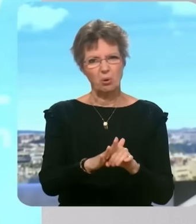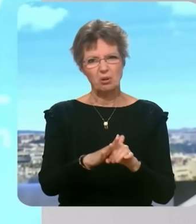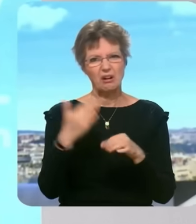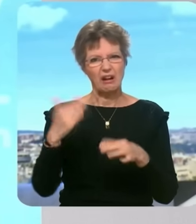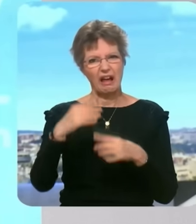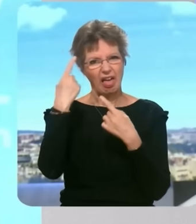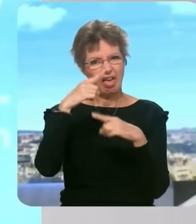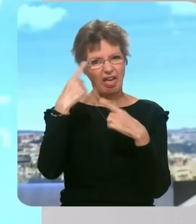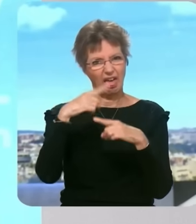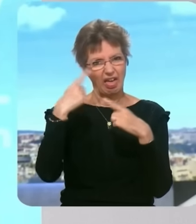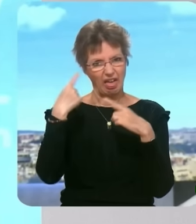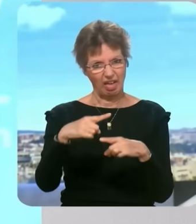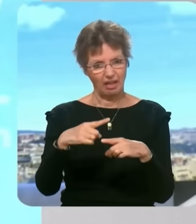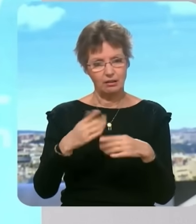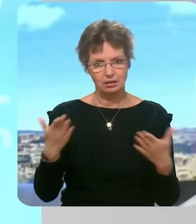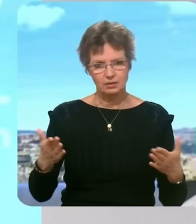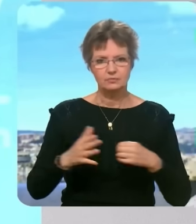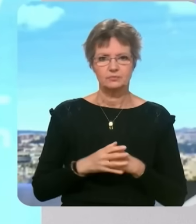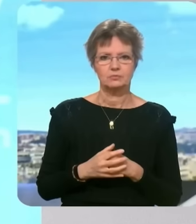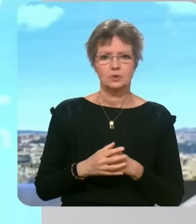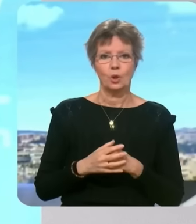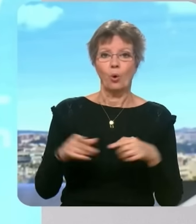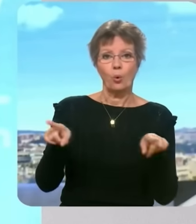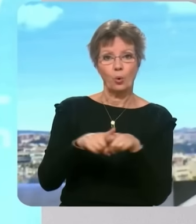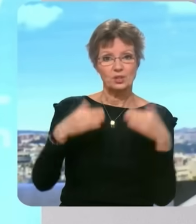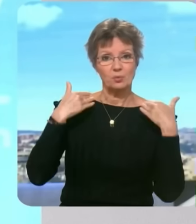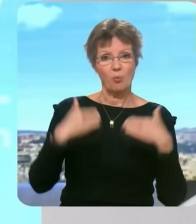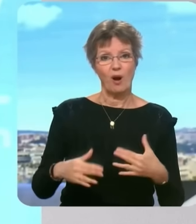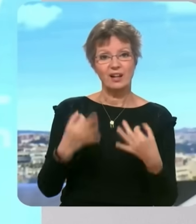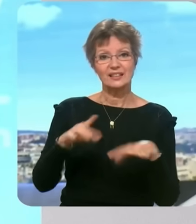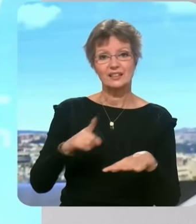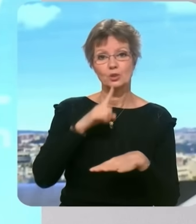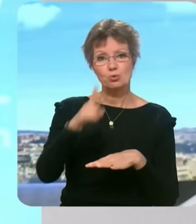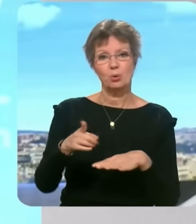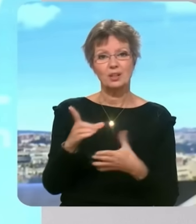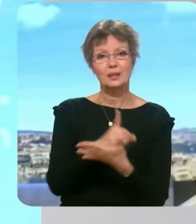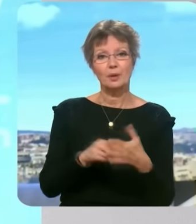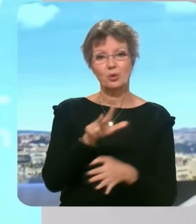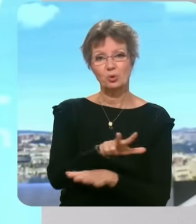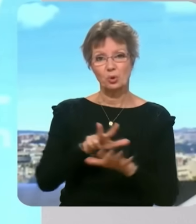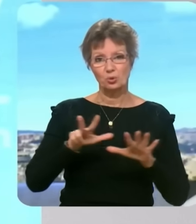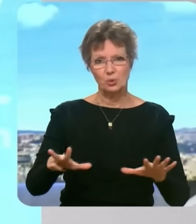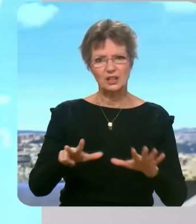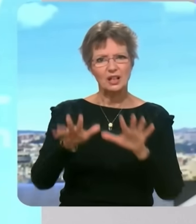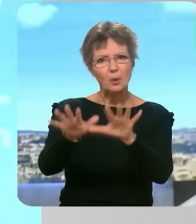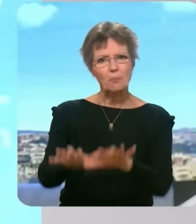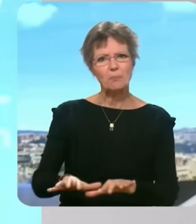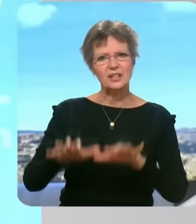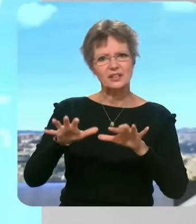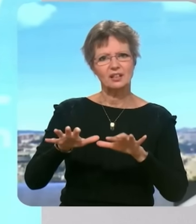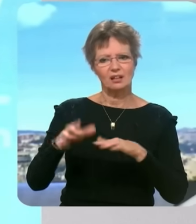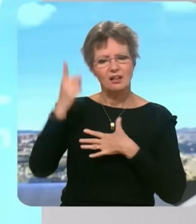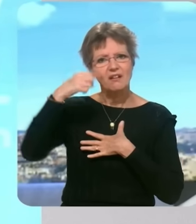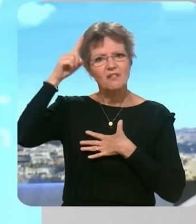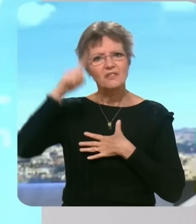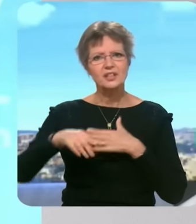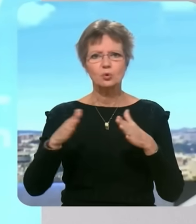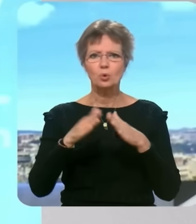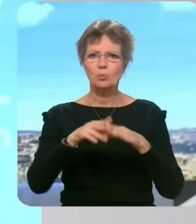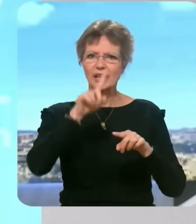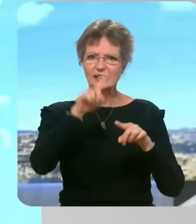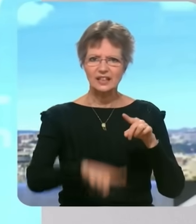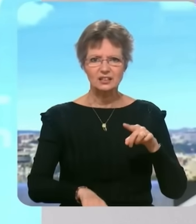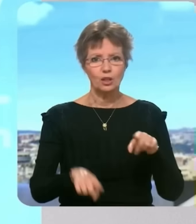LFI, il y a quelques mois de cela. Moi, ne serait-ce qu'il y a 10 jours en Isère, un meeting dont LFI a demandé l'interdiction et qui a même proféré